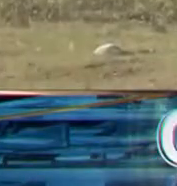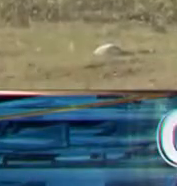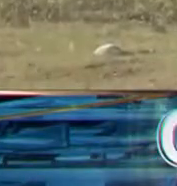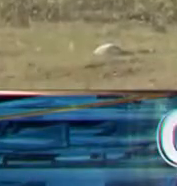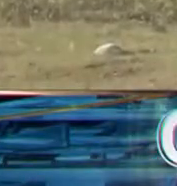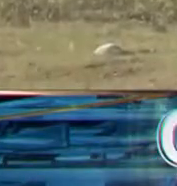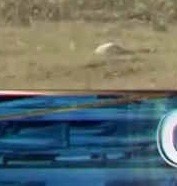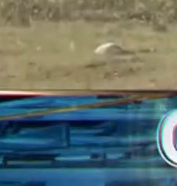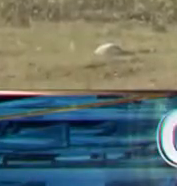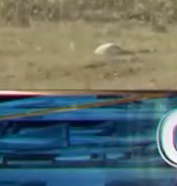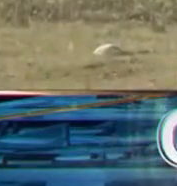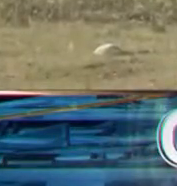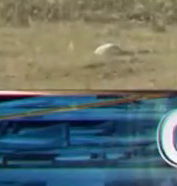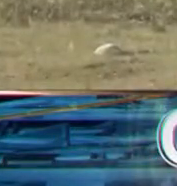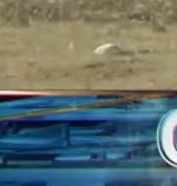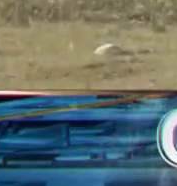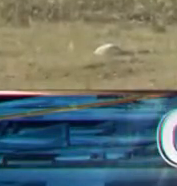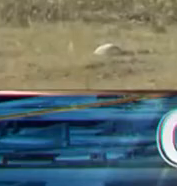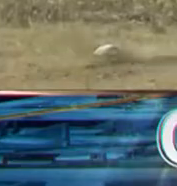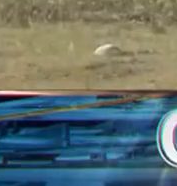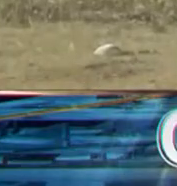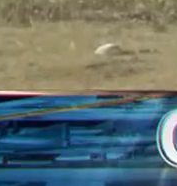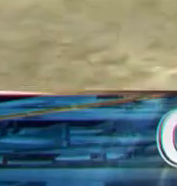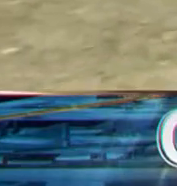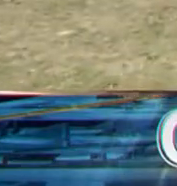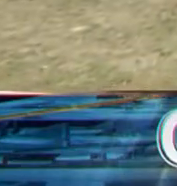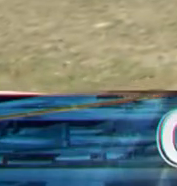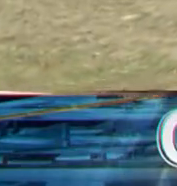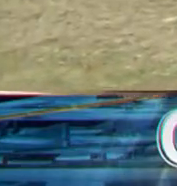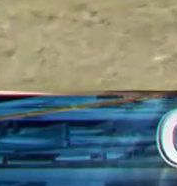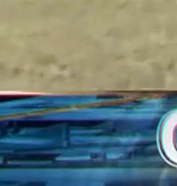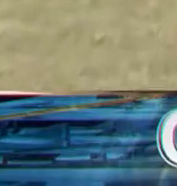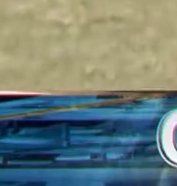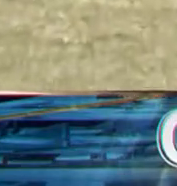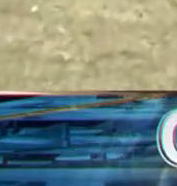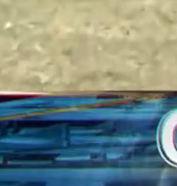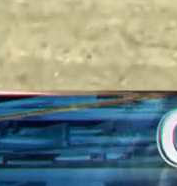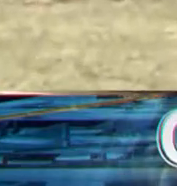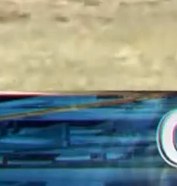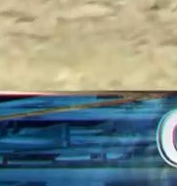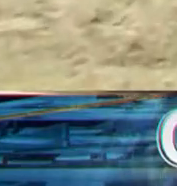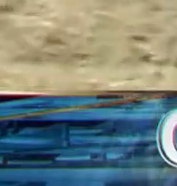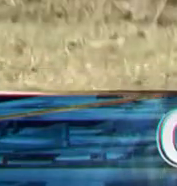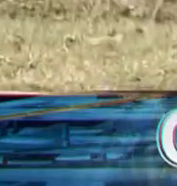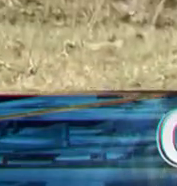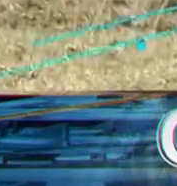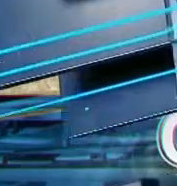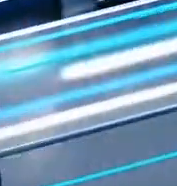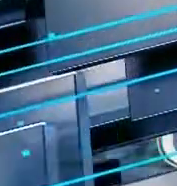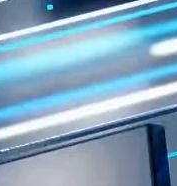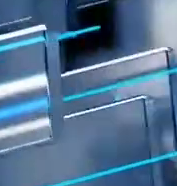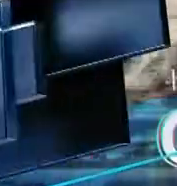Древний промысел становится современным хобби. В области начал работу Центр обучения охоте с ловчими птицами.